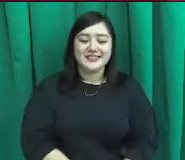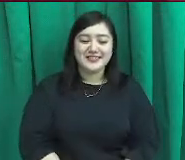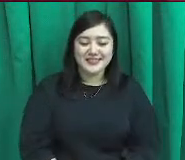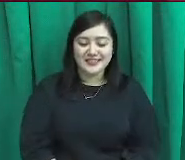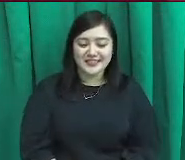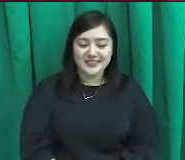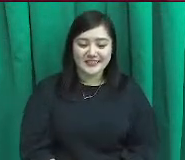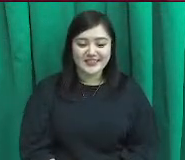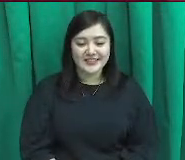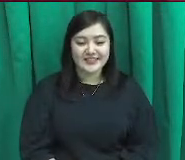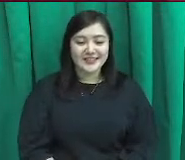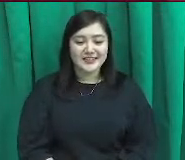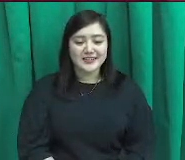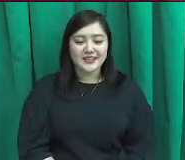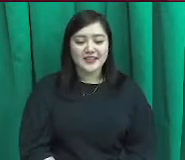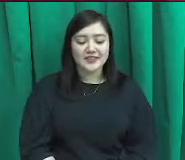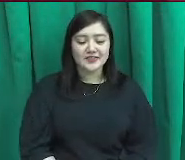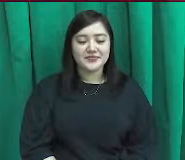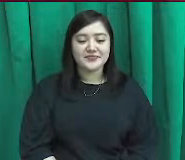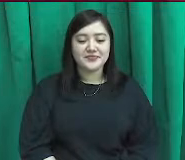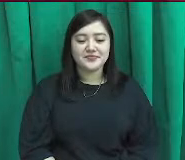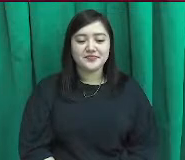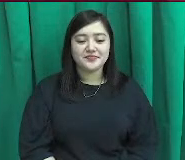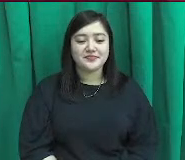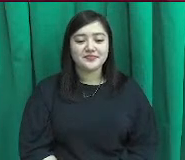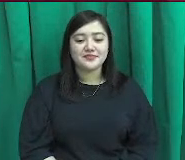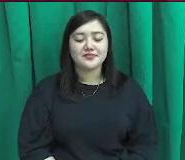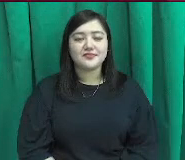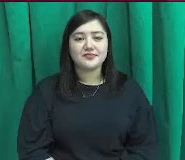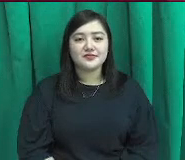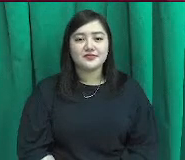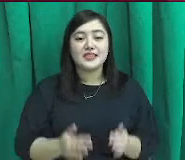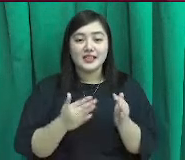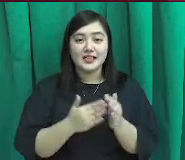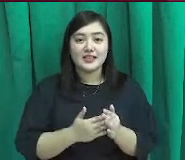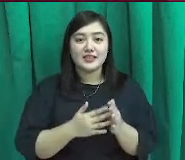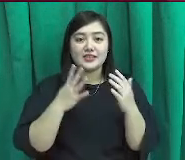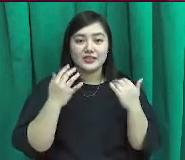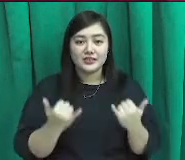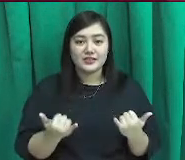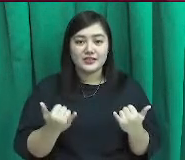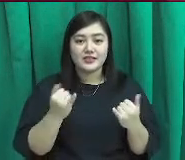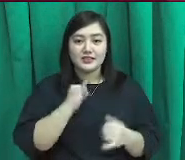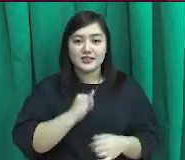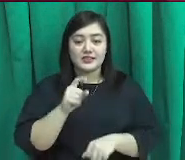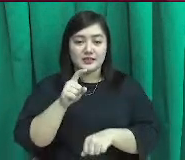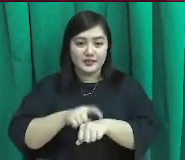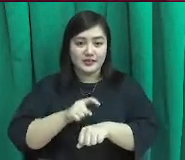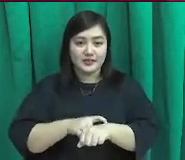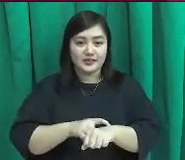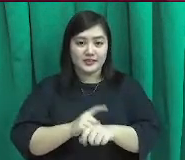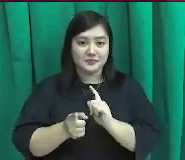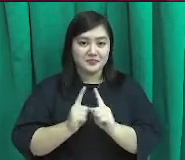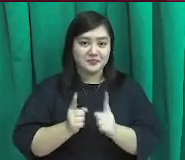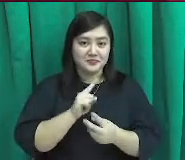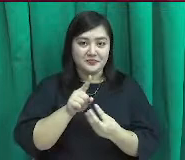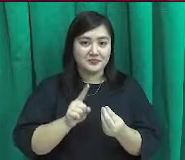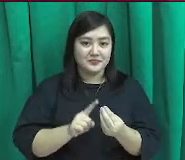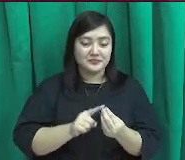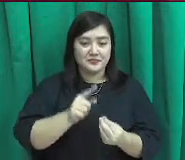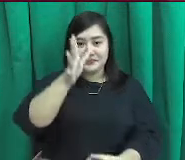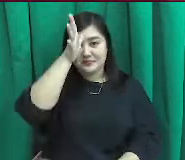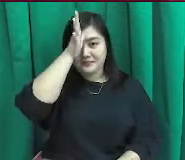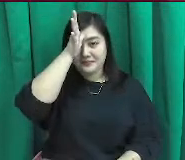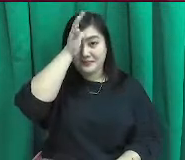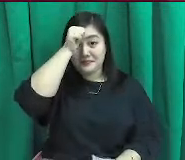and again, ay ito na yung panahon natin mga tatay, pag-uusapan natin dito. Noong nakaraan, ay meron tayong